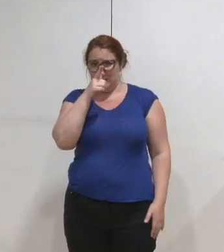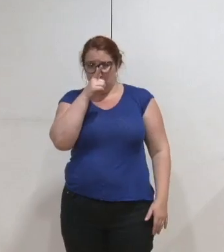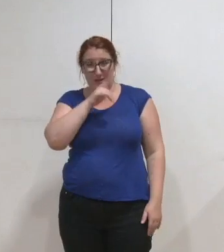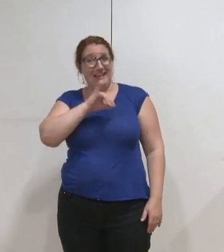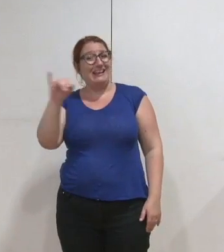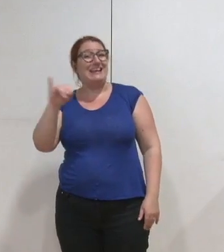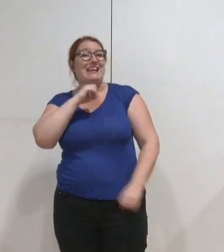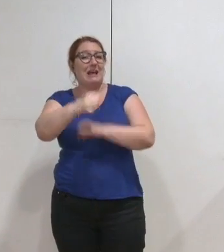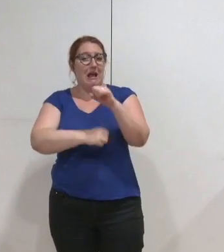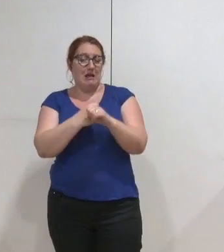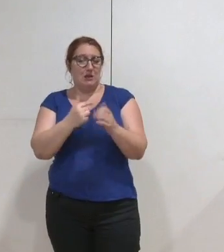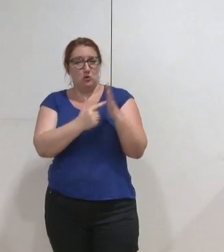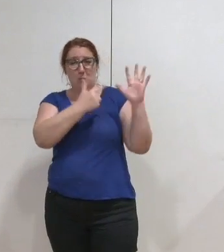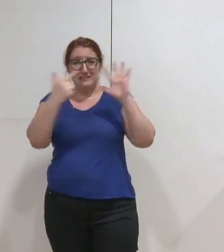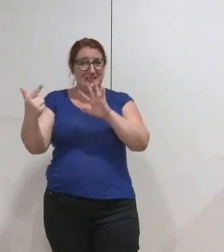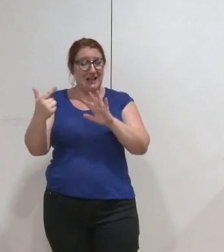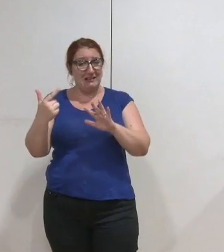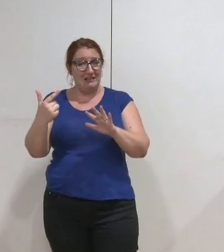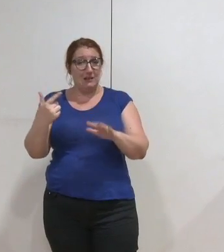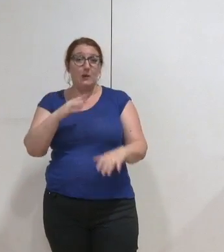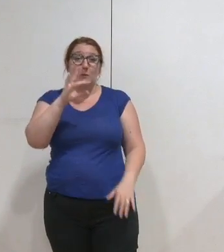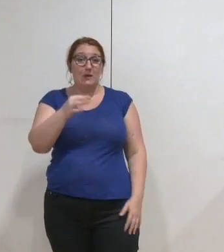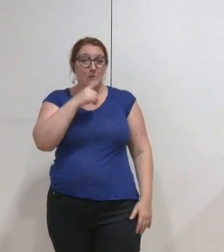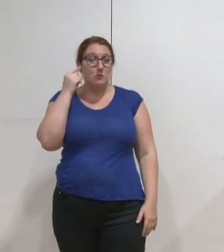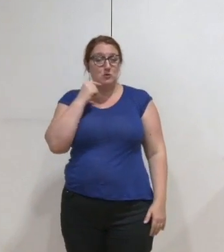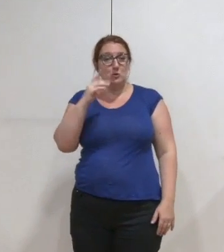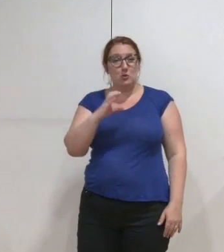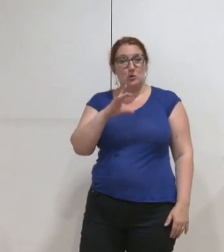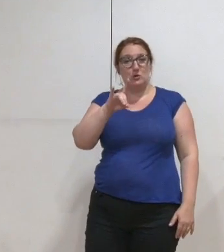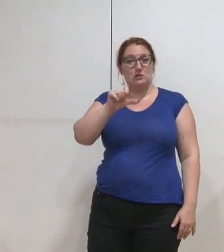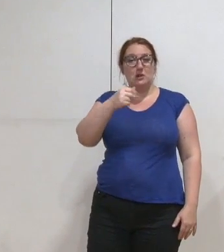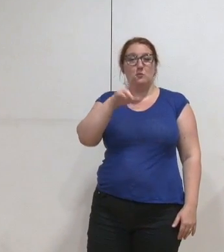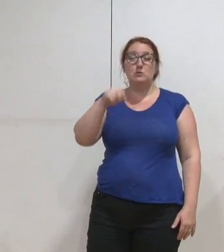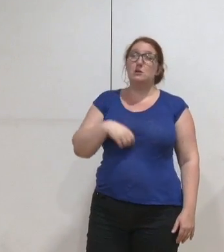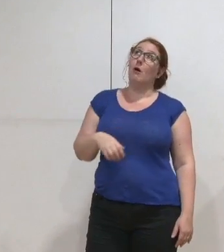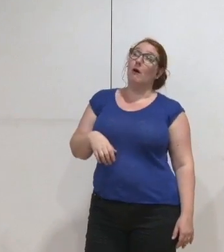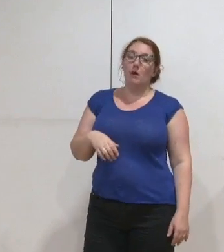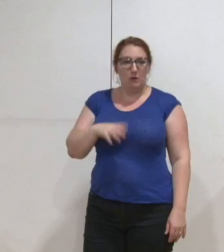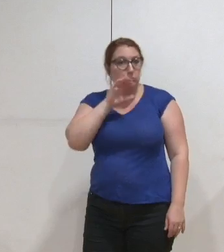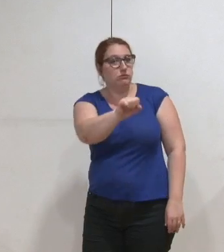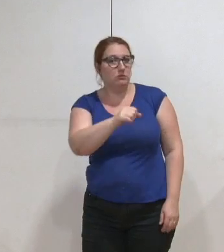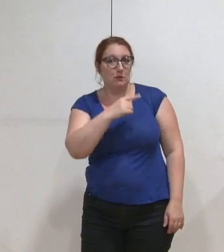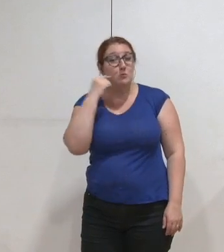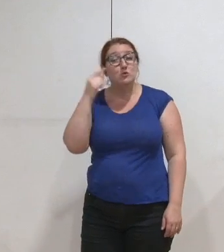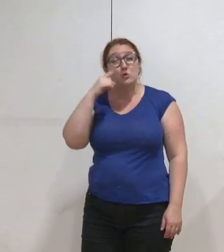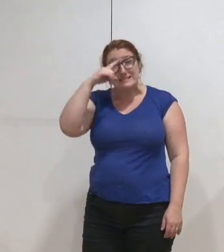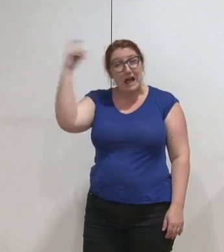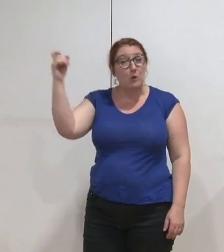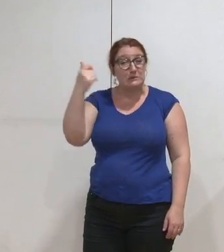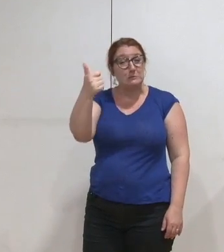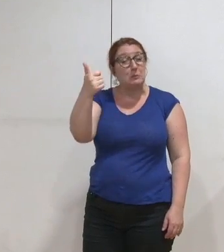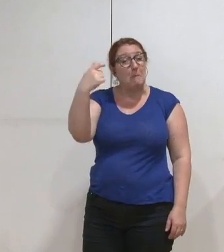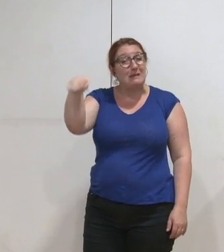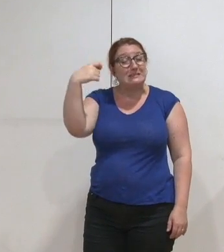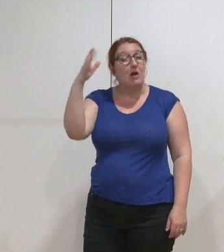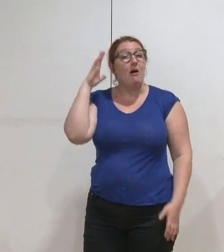sacrée du peuple français oui monsieur chamusi je vous vois lever les yeux au ciel c'était quand même monsieur Sarkozi qui était Président de la République alors est-ce que